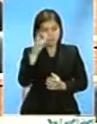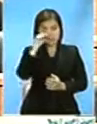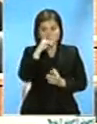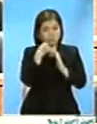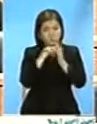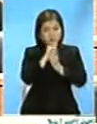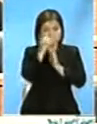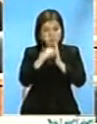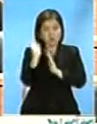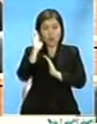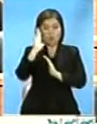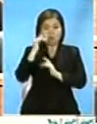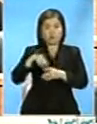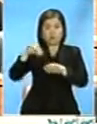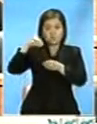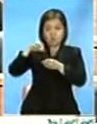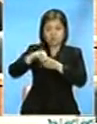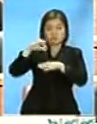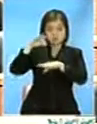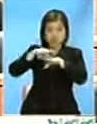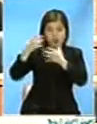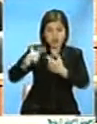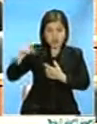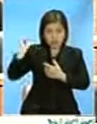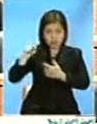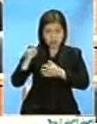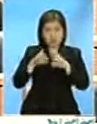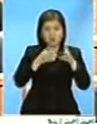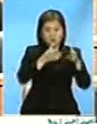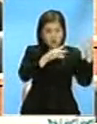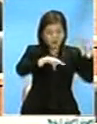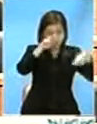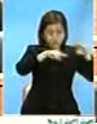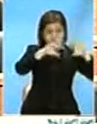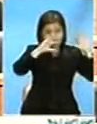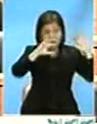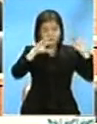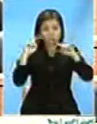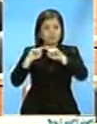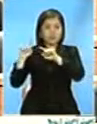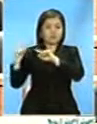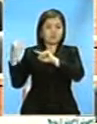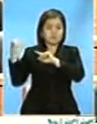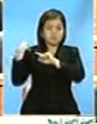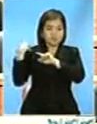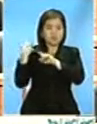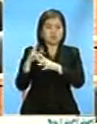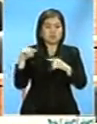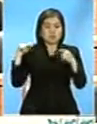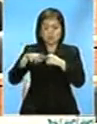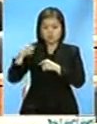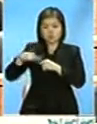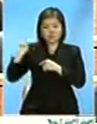ท่านอยู่ที่สูงแล้วนะครับนิติบัญญัติกับบริหารจะมีเรื่องถกเถียงกันเป็นเรื่องธรรมดาแต่อย่าเอาข้างบนลงม